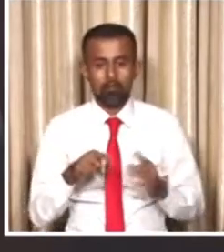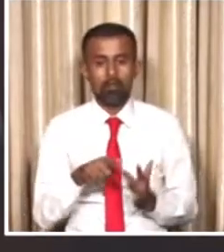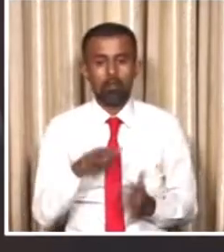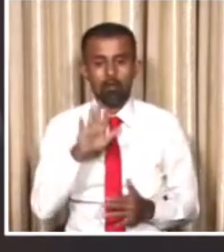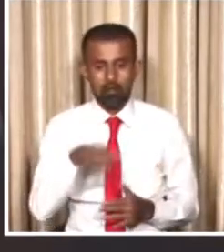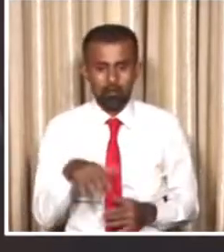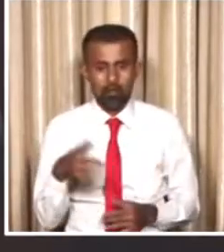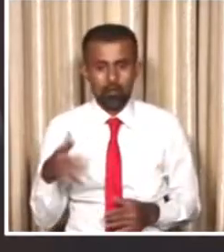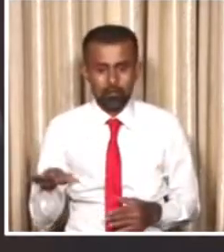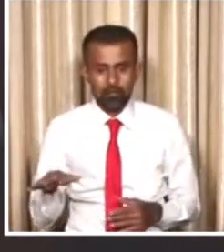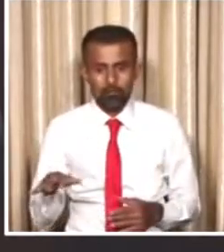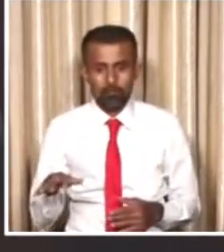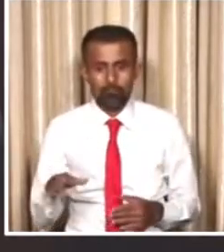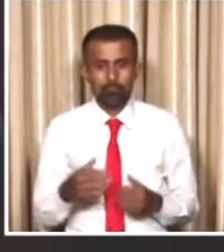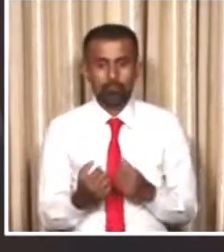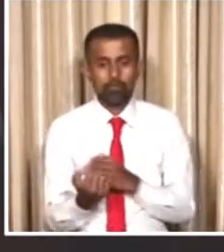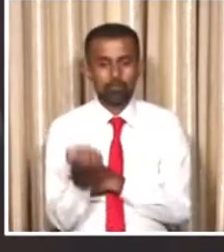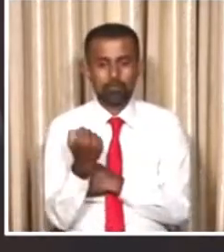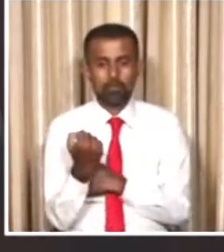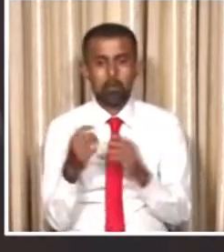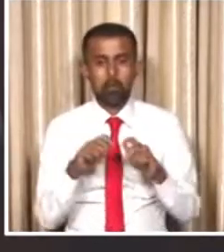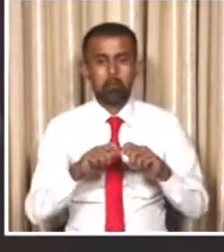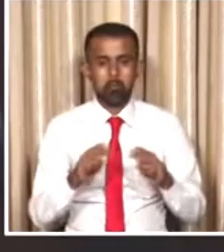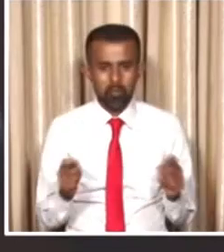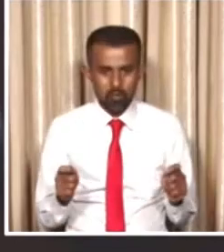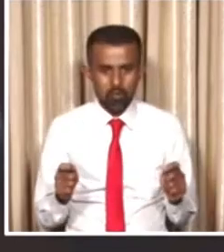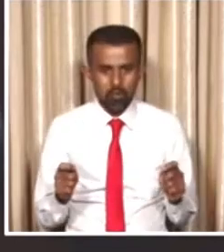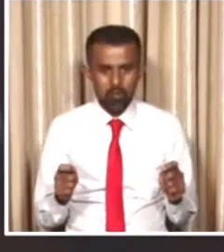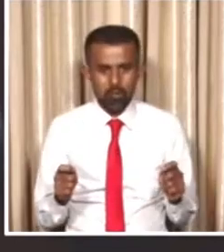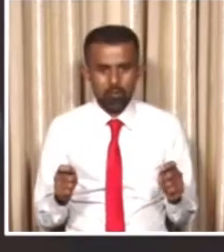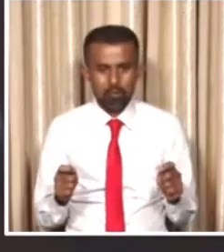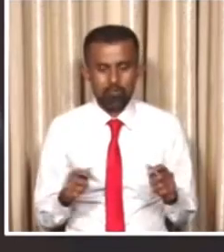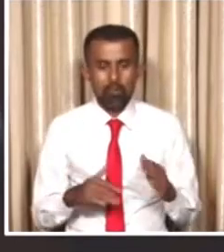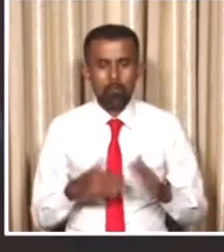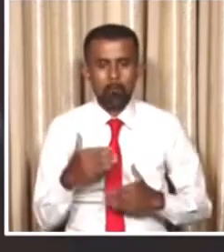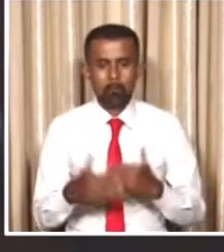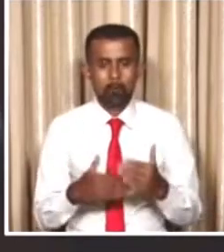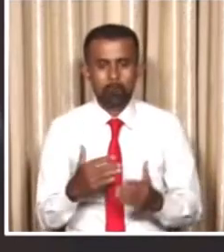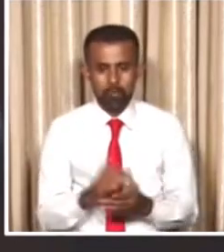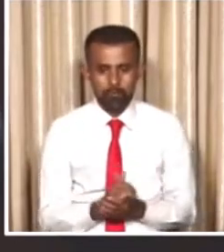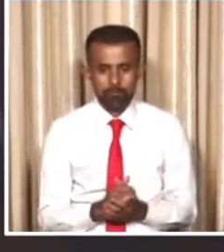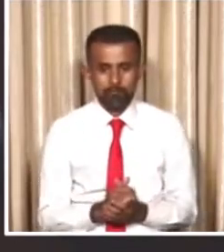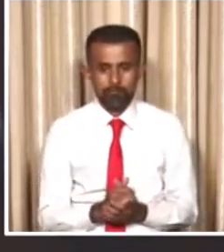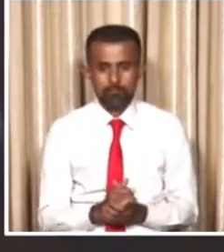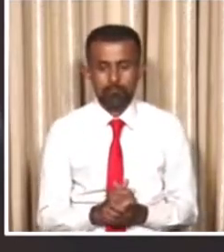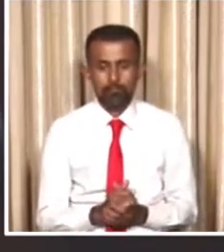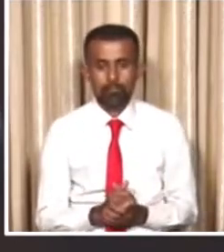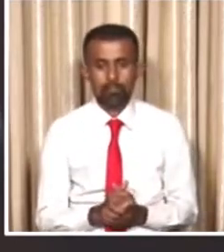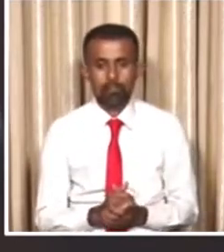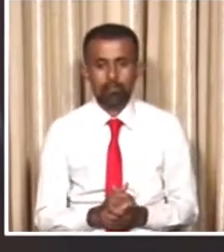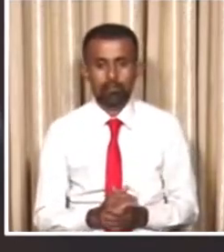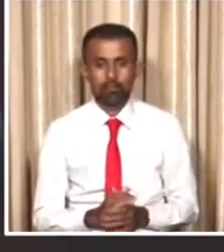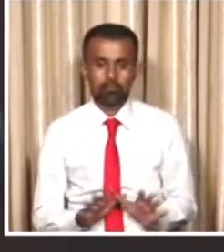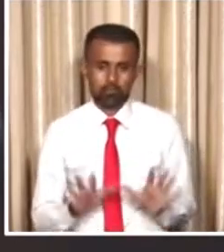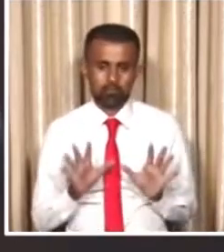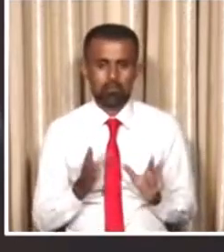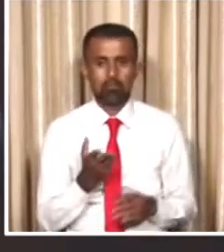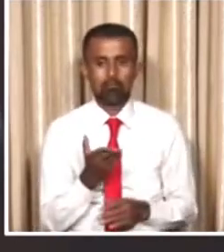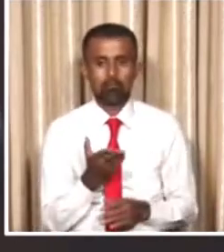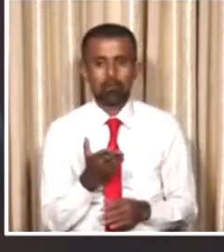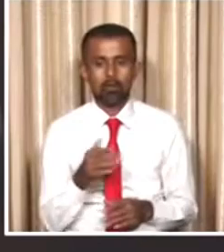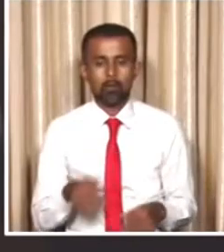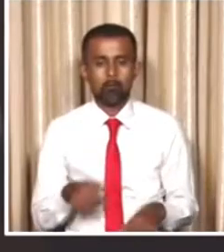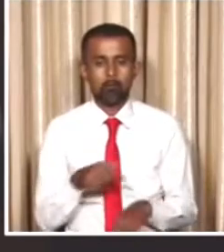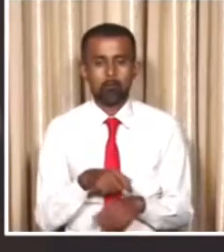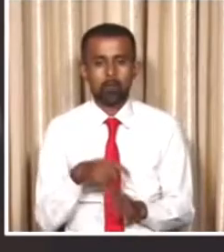කරලා ඒක ඒකාධිකාරයේ බිඳ දැමීමේ ක්‍රියාවලියක් තමයි අනුගමනය කළේ කියන එක. ඒක මාර වැඩක්. දැන් අද මේ